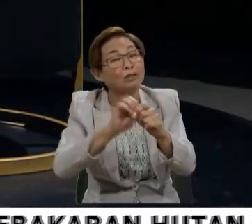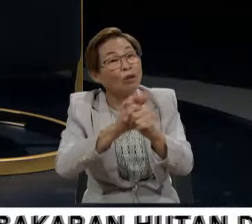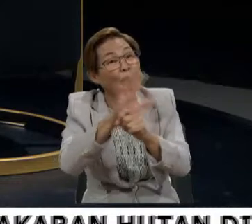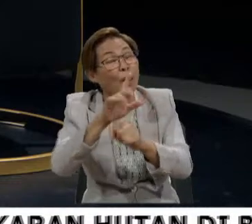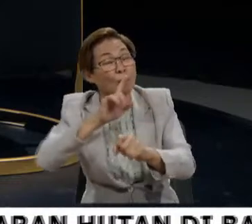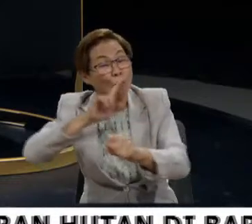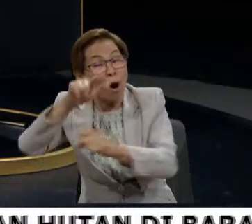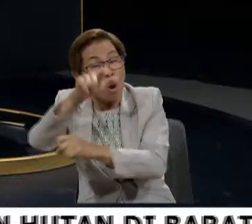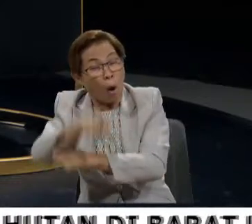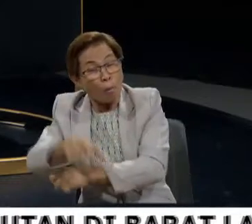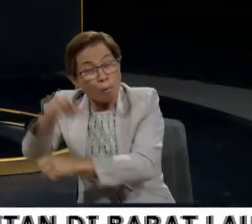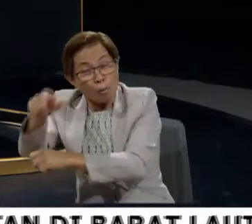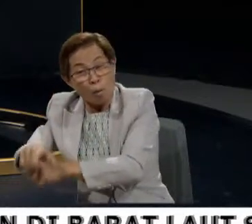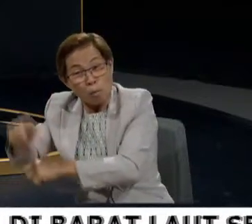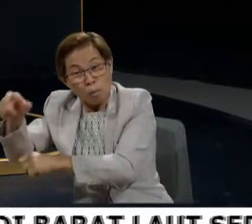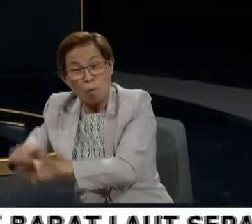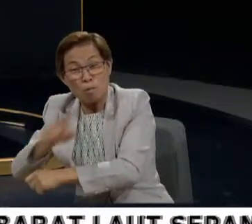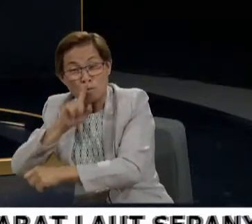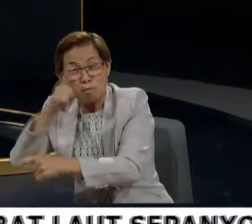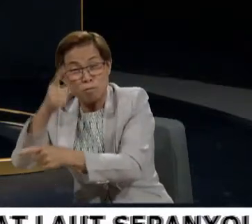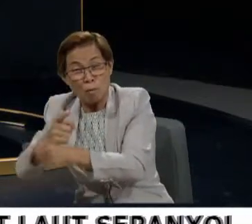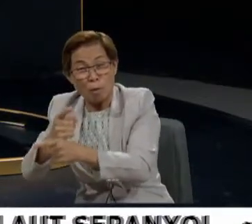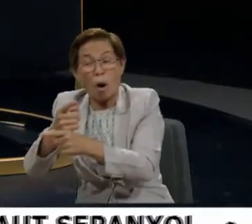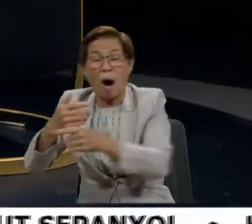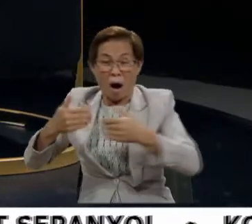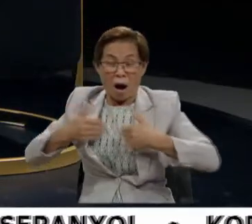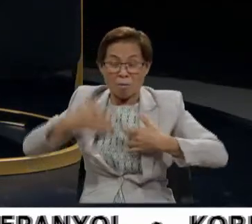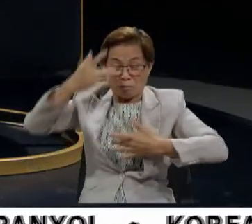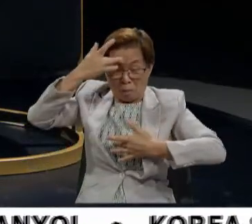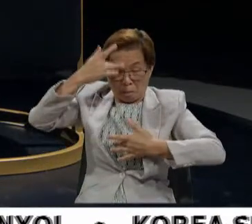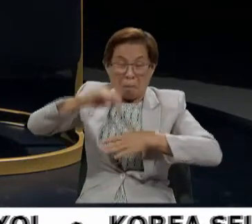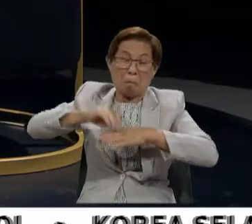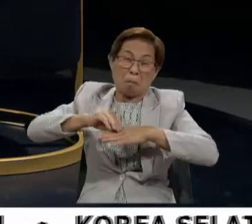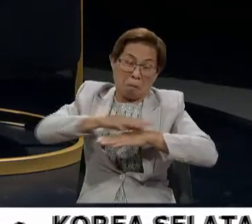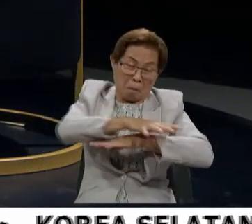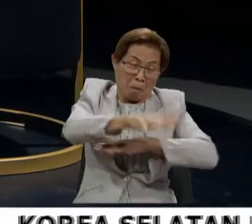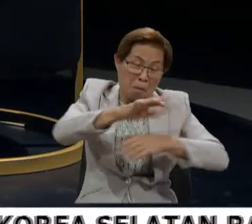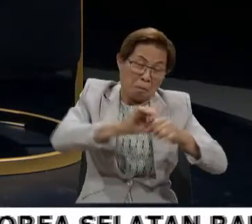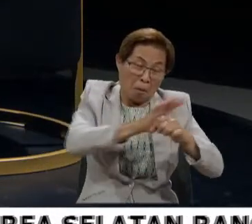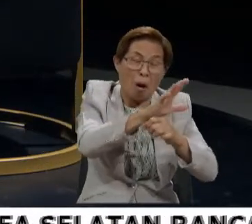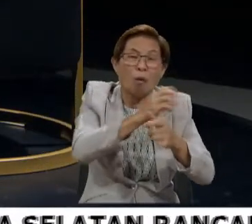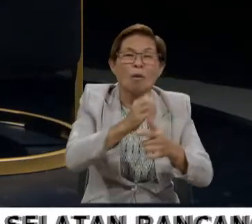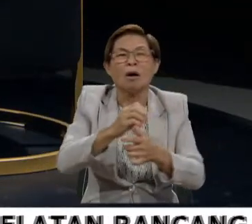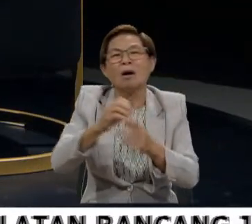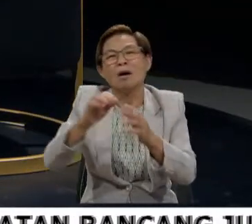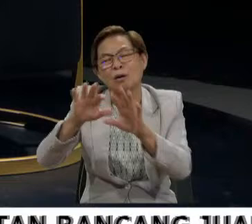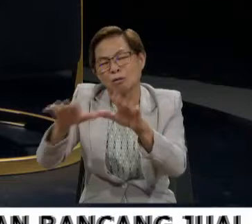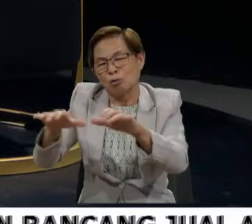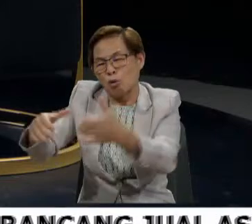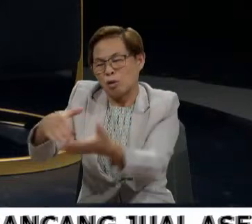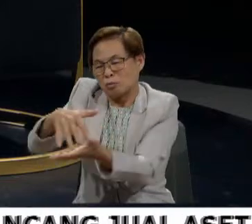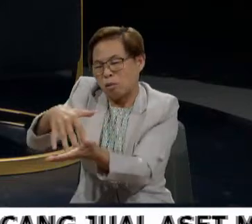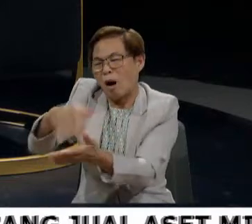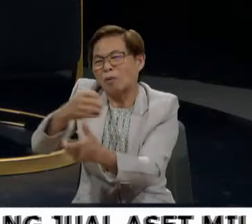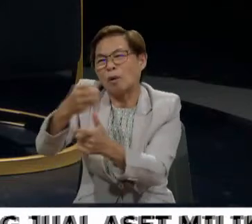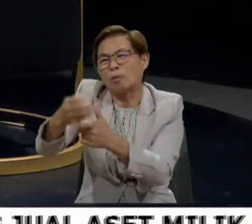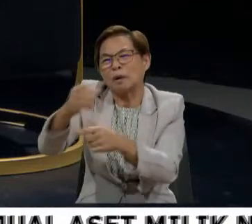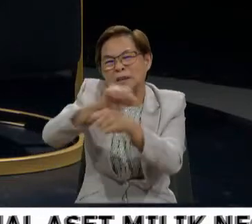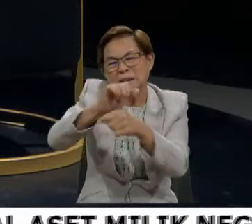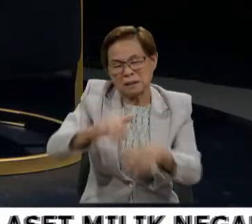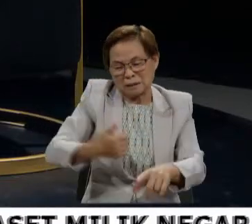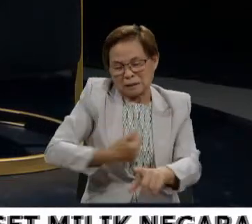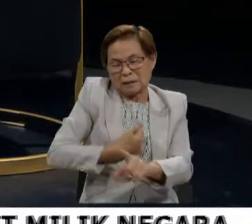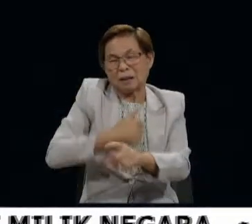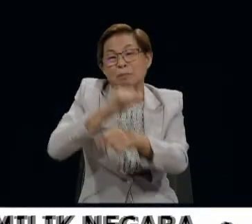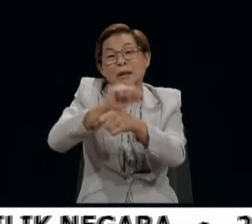betul-betul expos lah terutamanya golongan rentan dan golongan pekerja informal ya Selain itu pembaruan